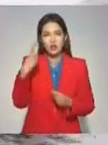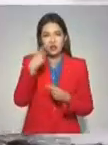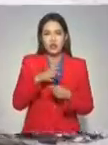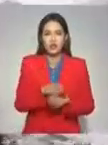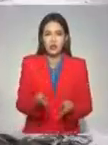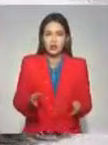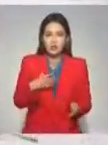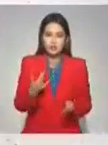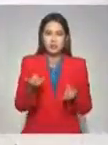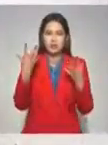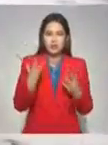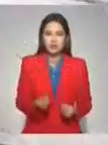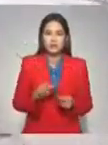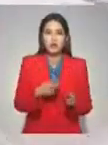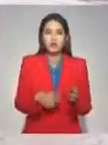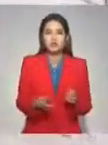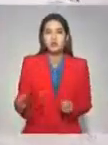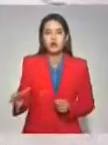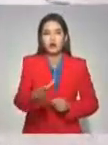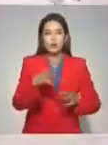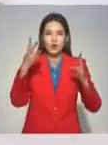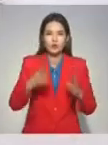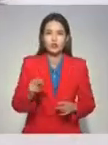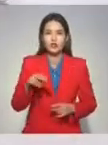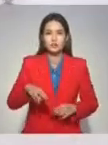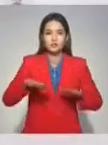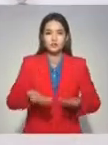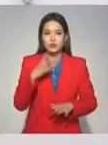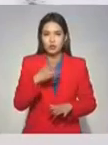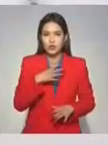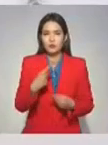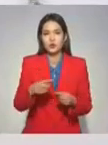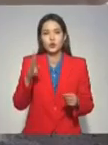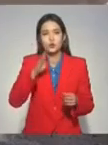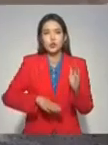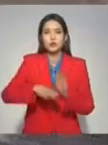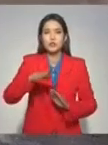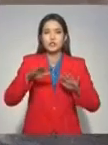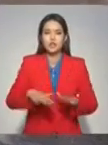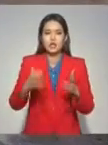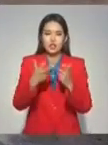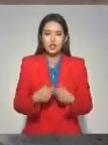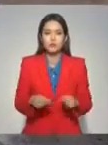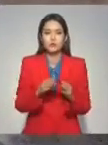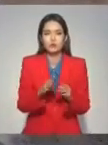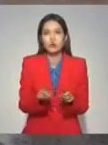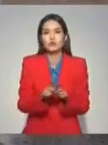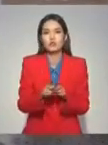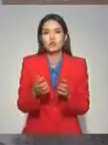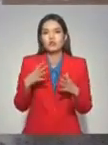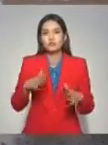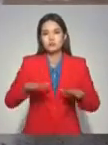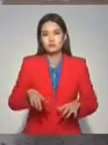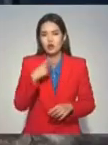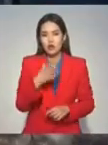Бүгінде Орал қаласымен қатар Бөрлі ауданында да төтенше жағдай жарияланды. Ал шенділер су басқан кезде паналайтын эвакуациялық бекеттер дайын екенін